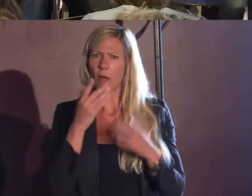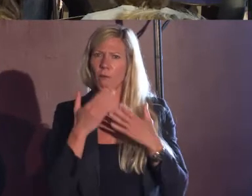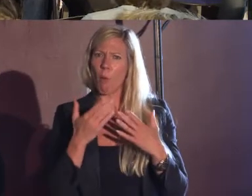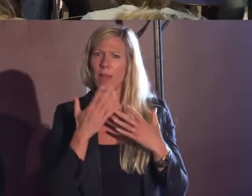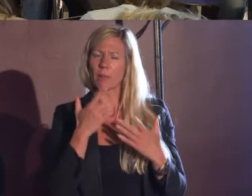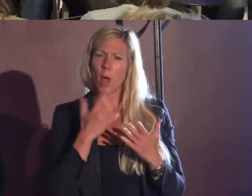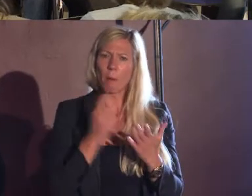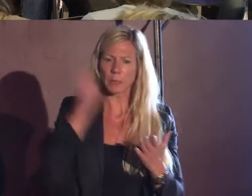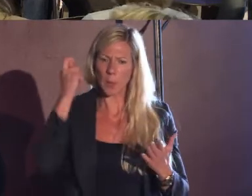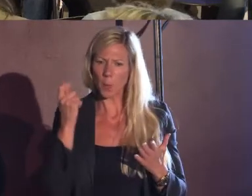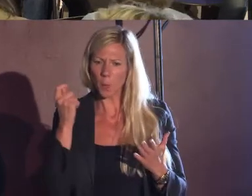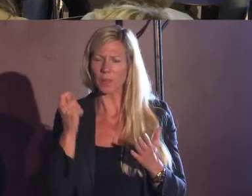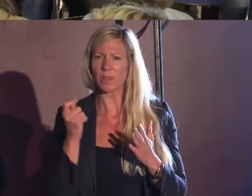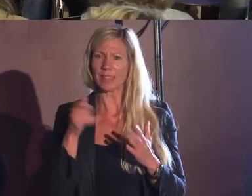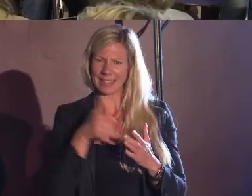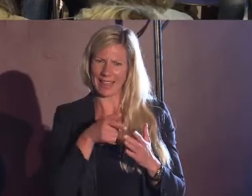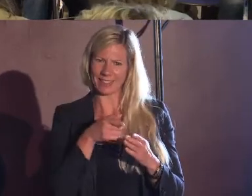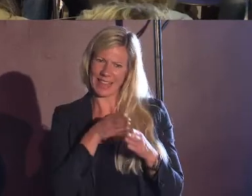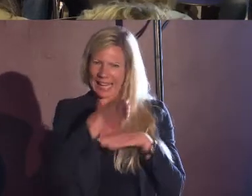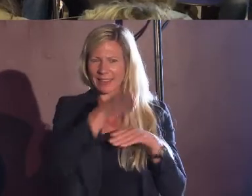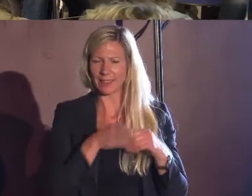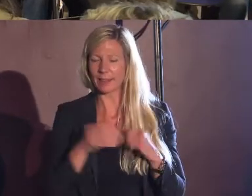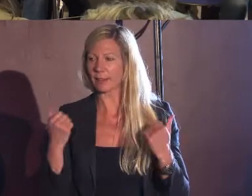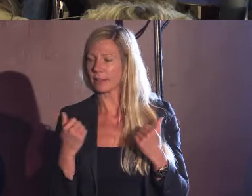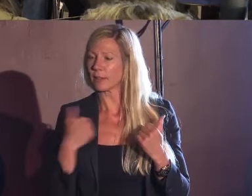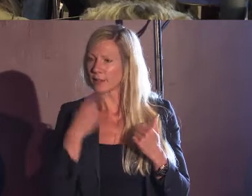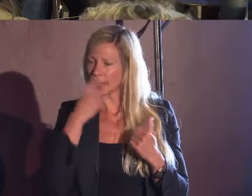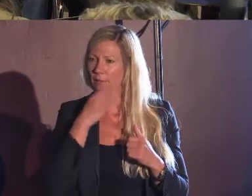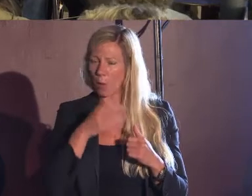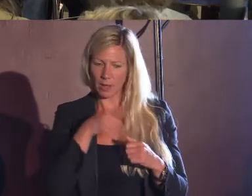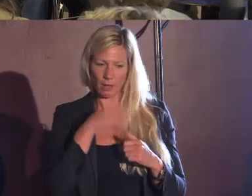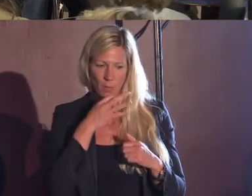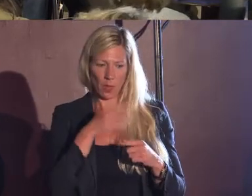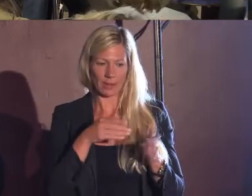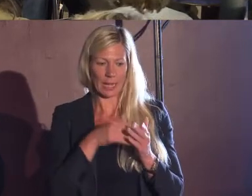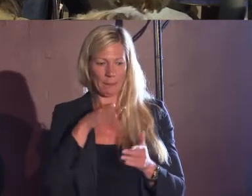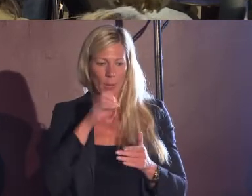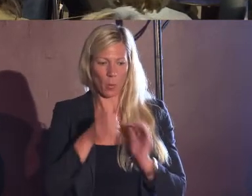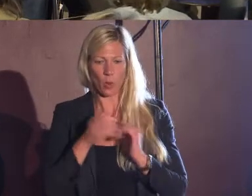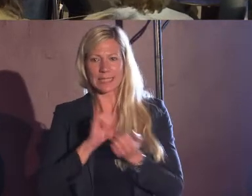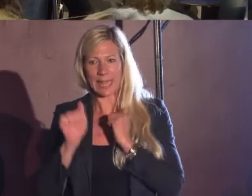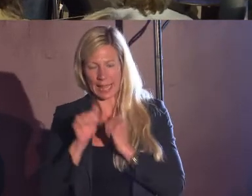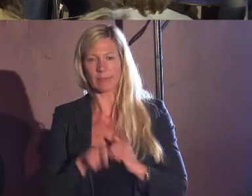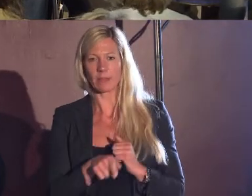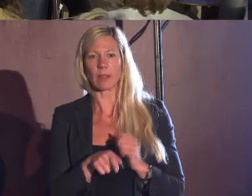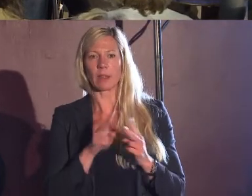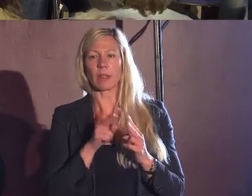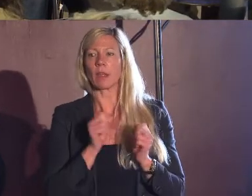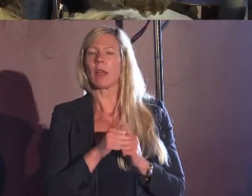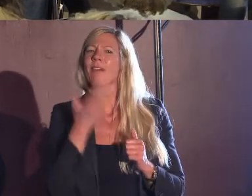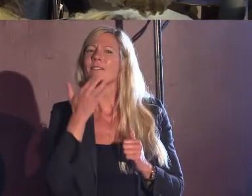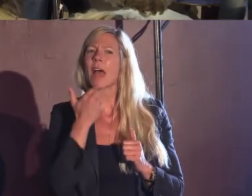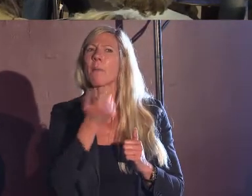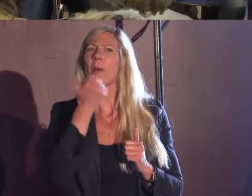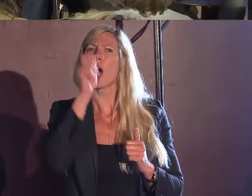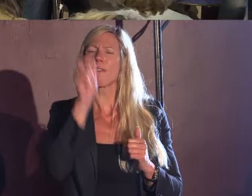riktningen. Och jag tänkte börja med de här frågorna till PO och Sten. Och det är, vem behöver förstå